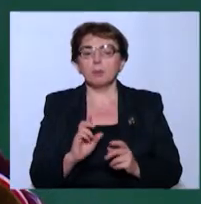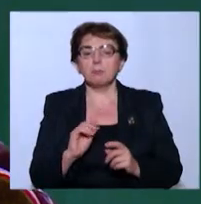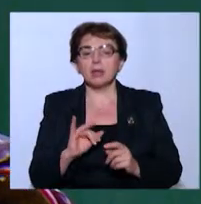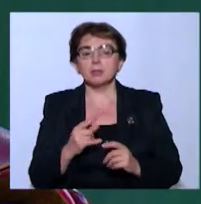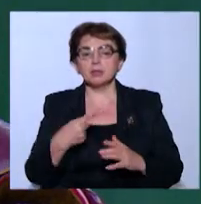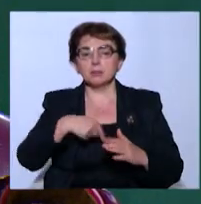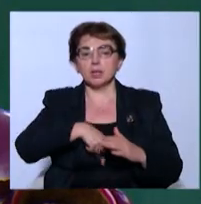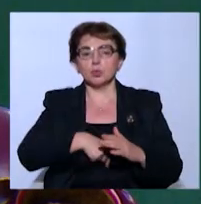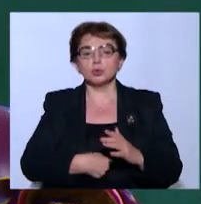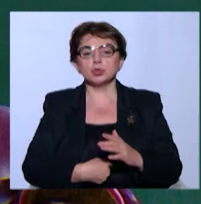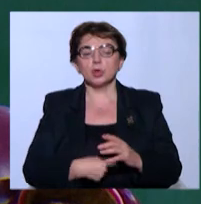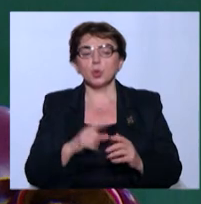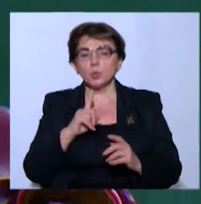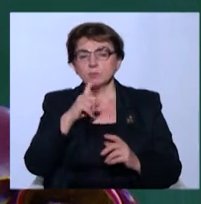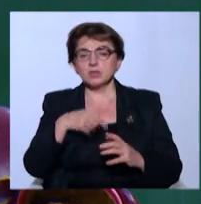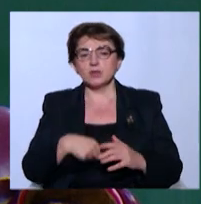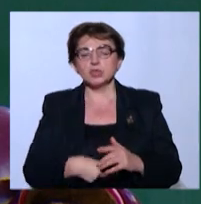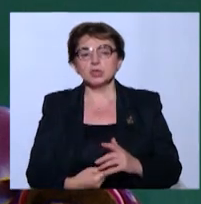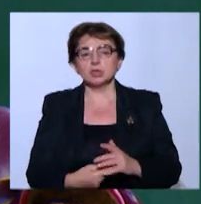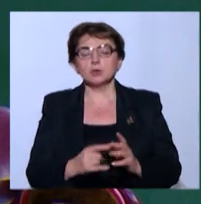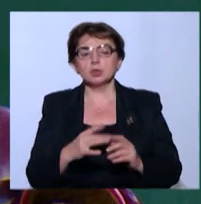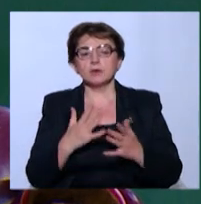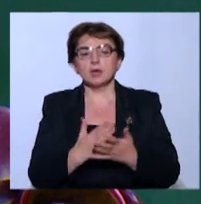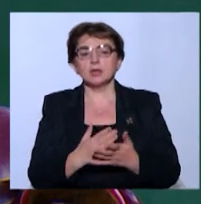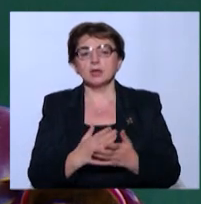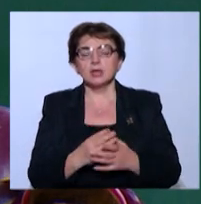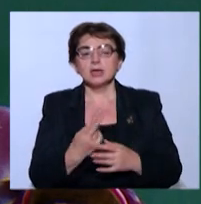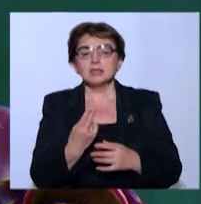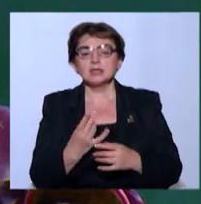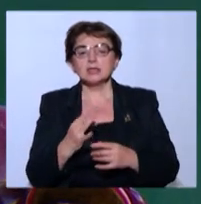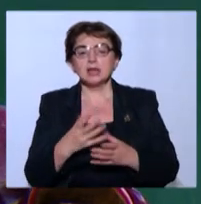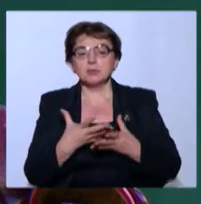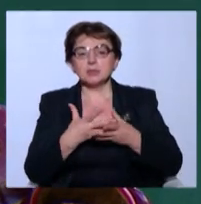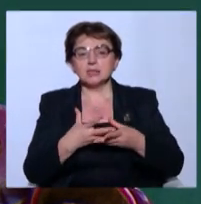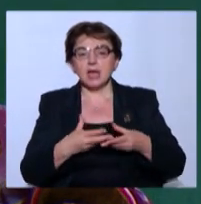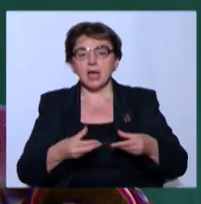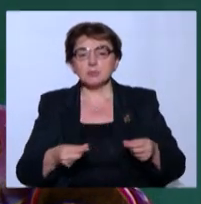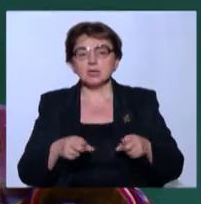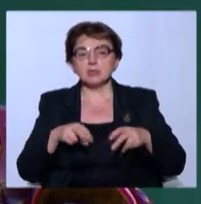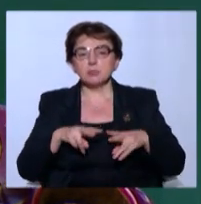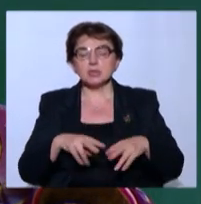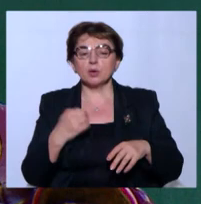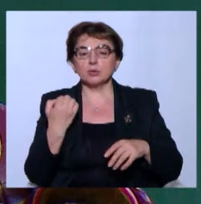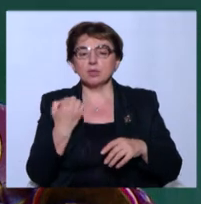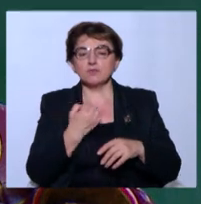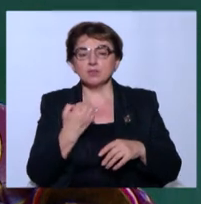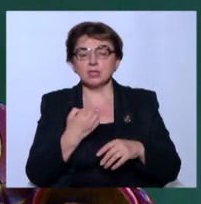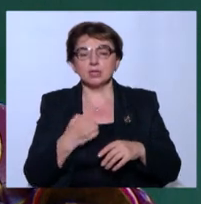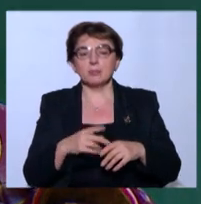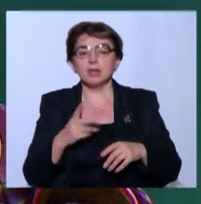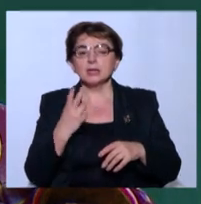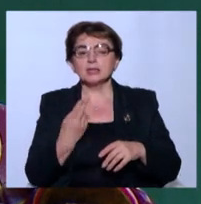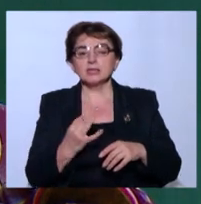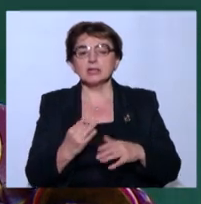ფერმენტებია კუჭში, კუჭის წვენში? კუჭის წვენში არის ცილების დამშლელი ფერმენტები. მოგეხსენებათ, რომ ცილა